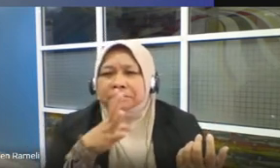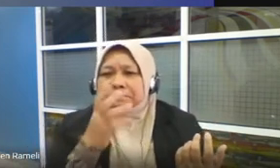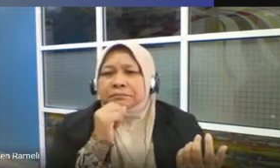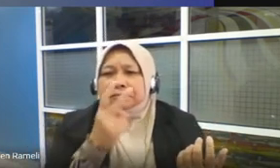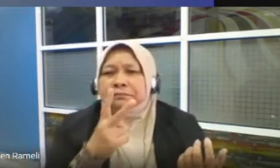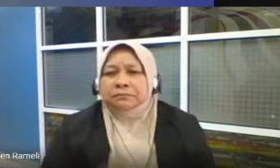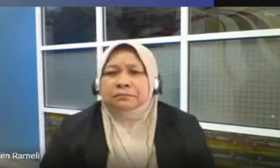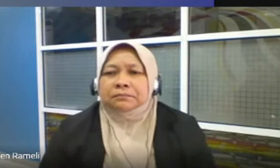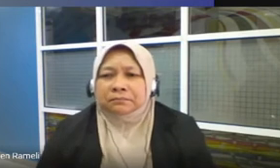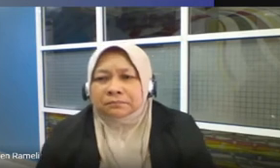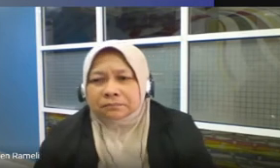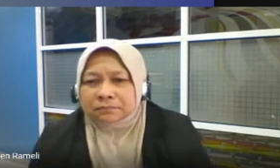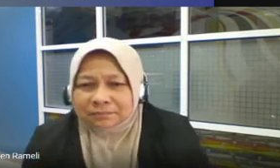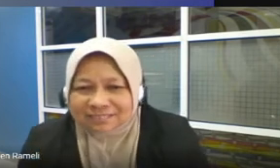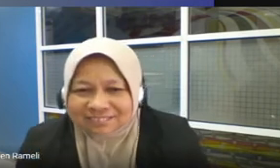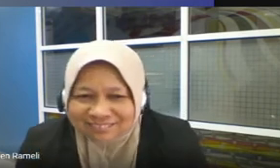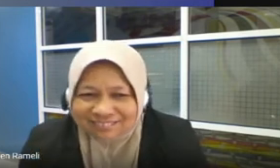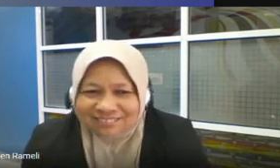Oh, kaki tak nampak